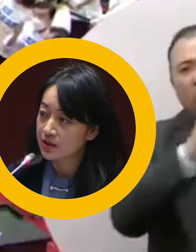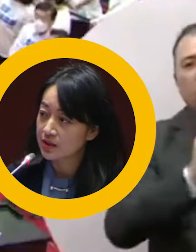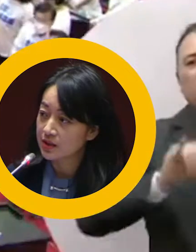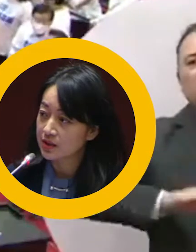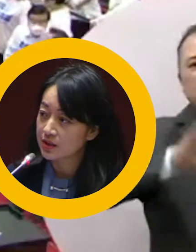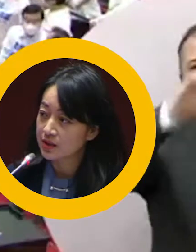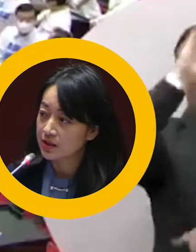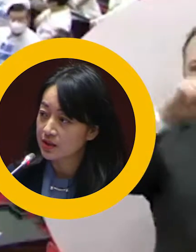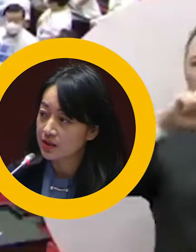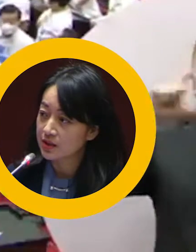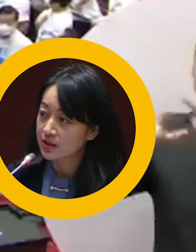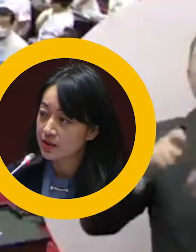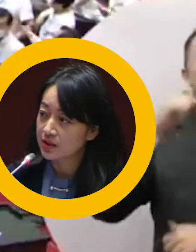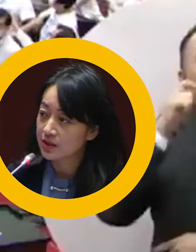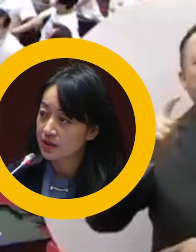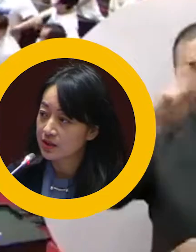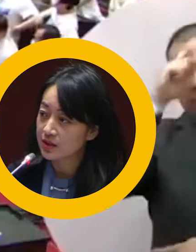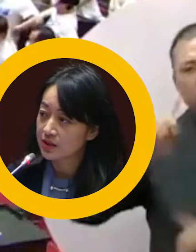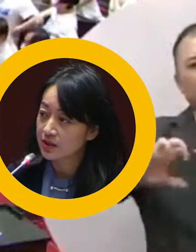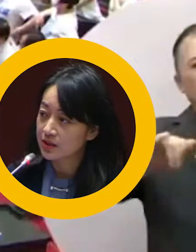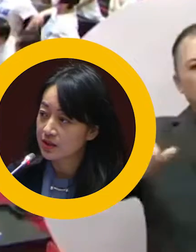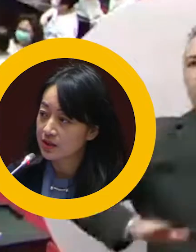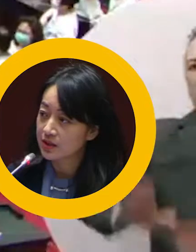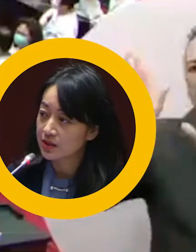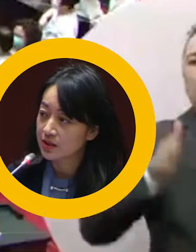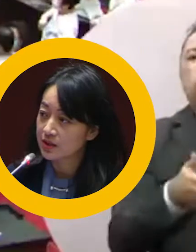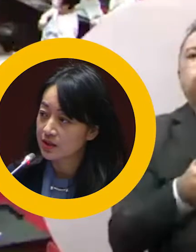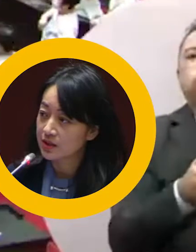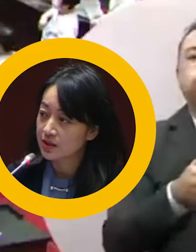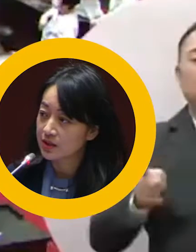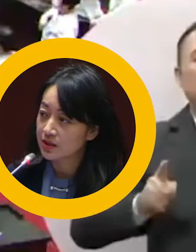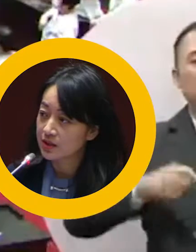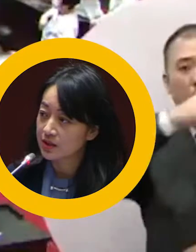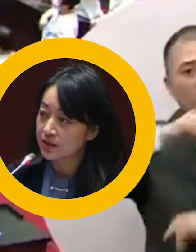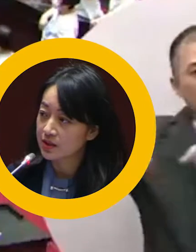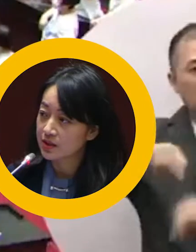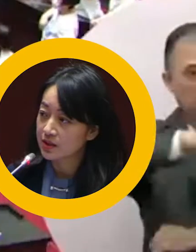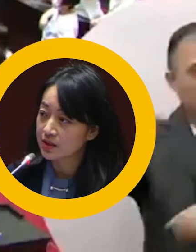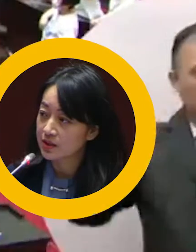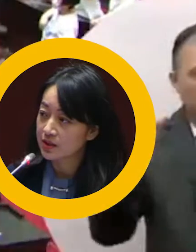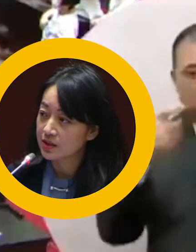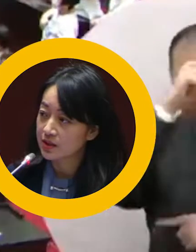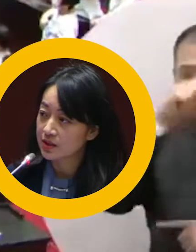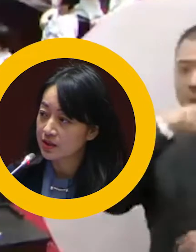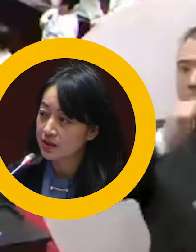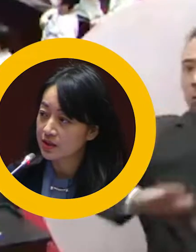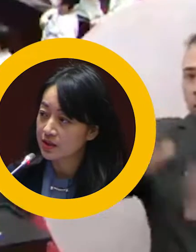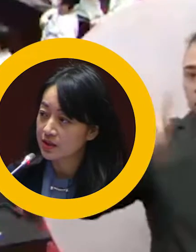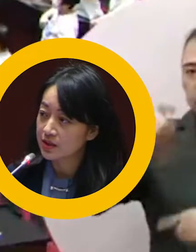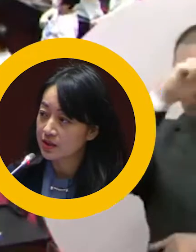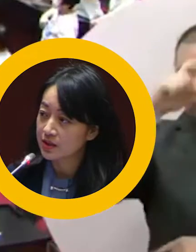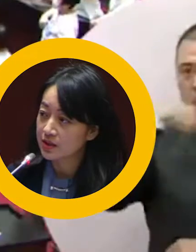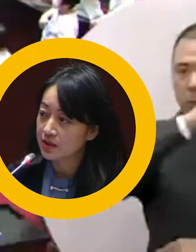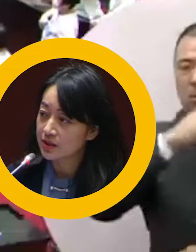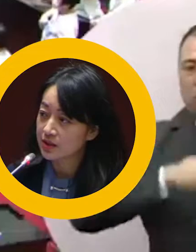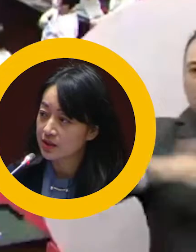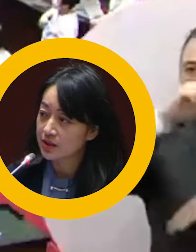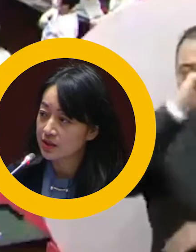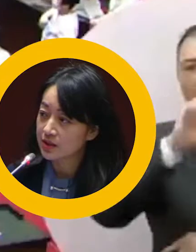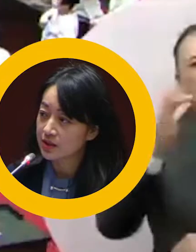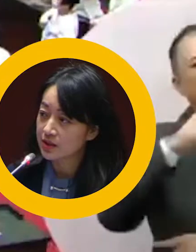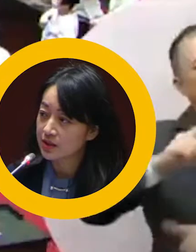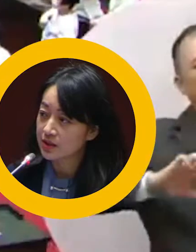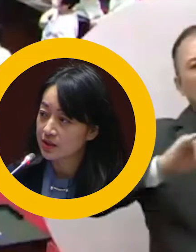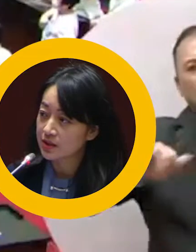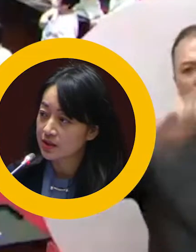法面对问题。希望国民党真的不要再护航民进党了，国人都在看，国人都希望台湾可以进步，台湾可以变得更好，但是国民